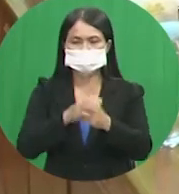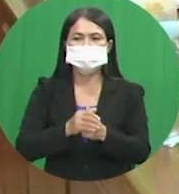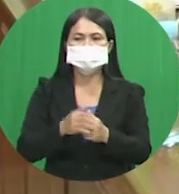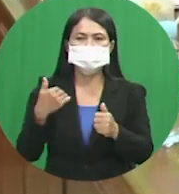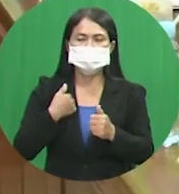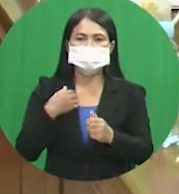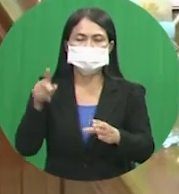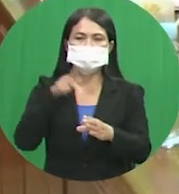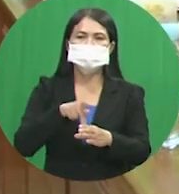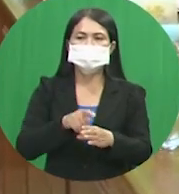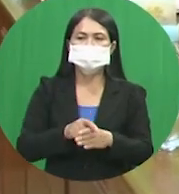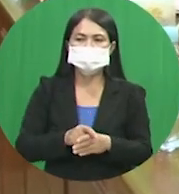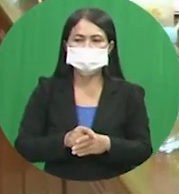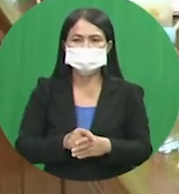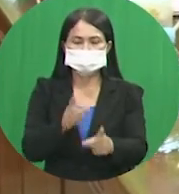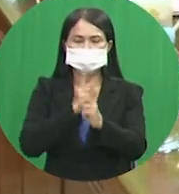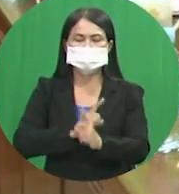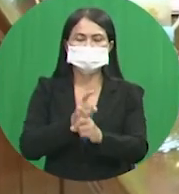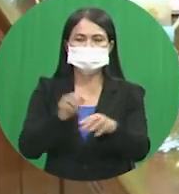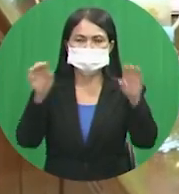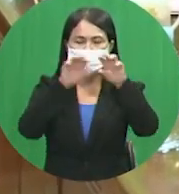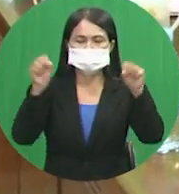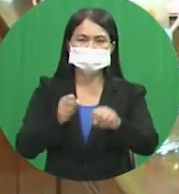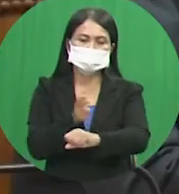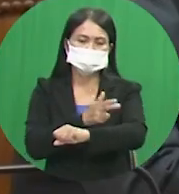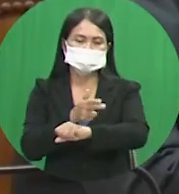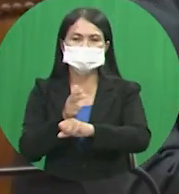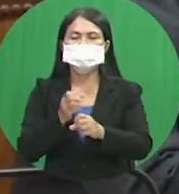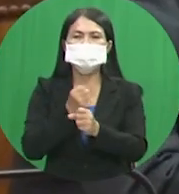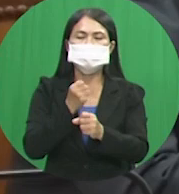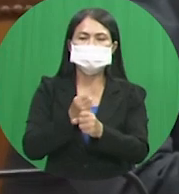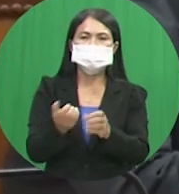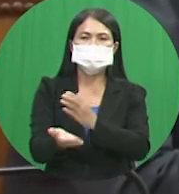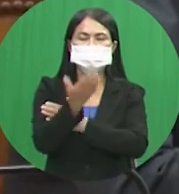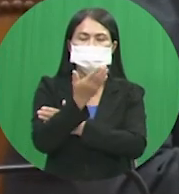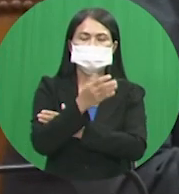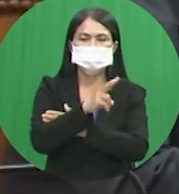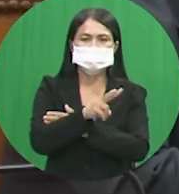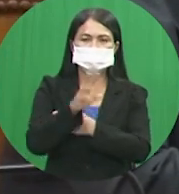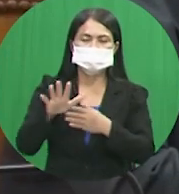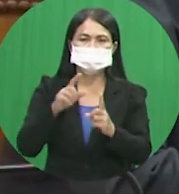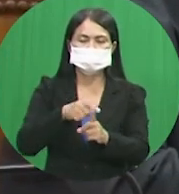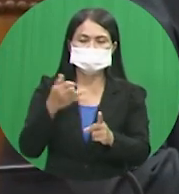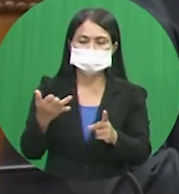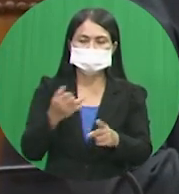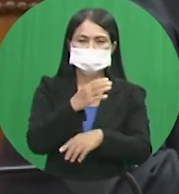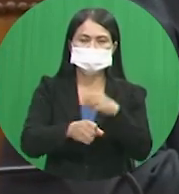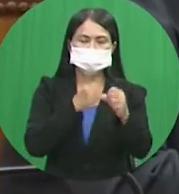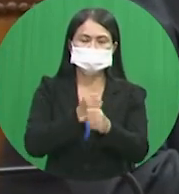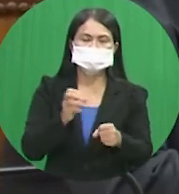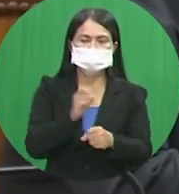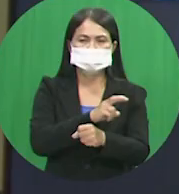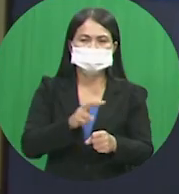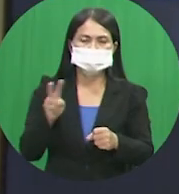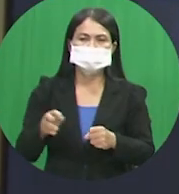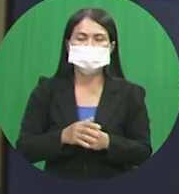លមានការចូលរួមផ្ទាល់និងតាមរយៈប្រព័ន្ធវីដេអូដែលធ្វើឡើងនៅព្រឹកថ្ងៃទី25ខែកក្កដាឆ្នាំ